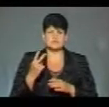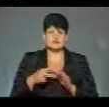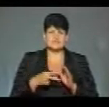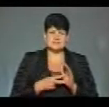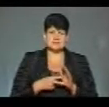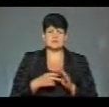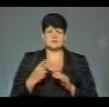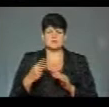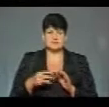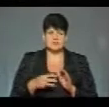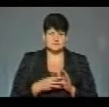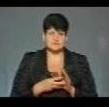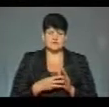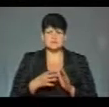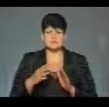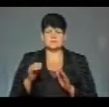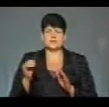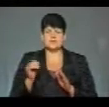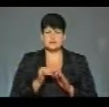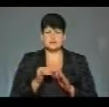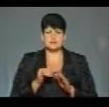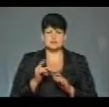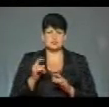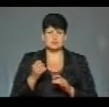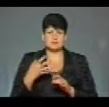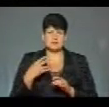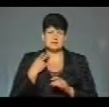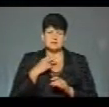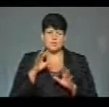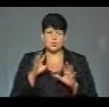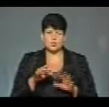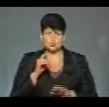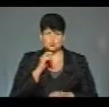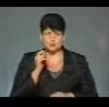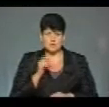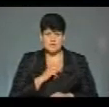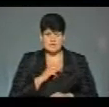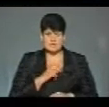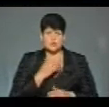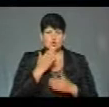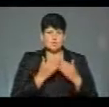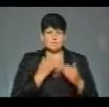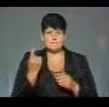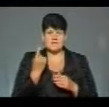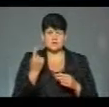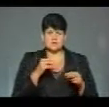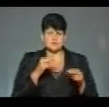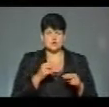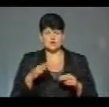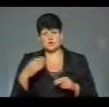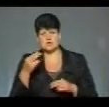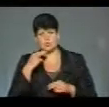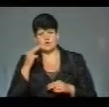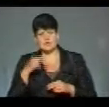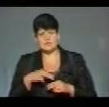28, пунктом 4, 6, 11, 12, частиною 2 статті 115 Кримінального кодексу України. Допитують першого свідка зі сторони